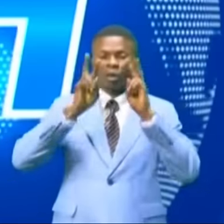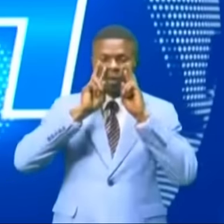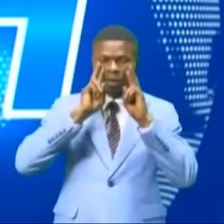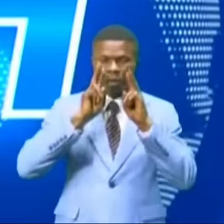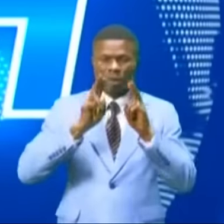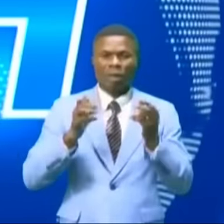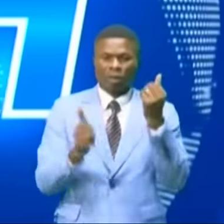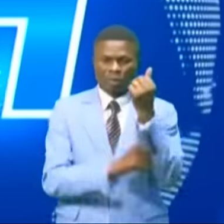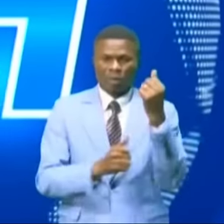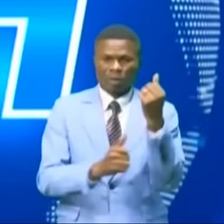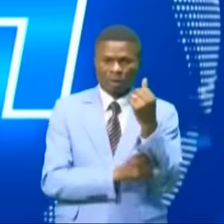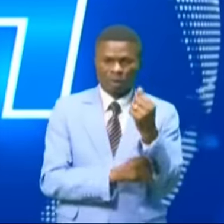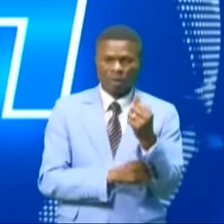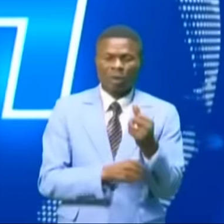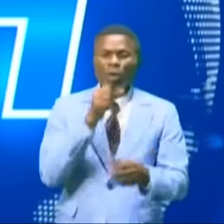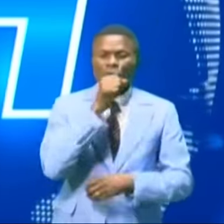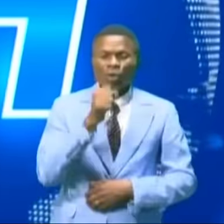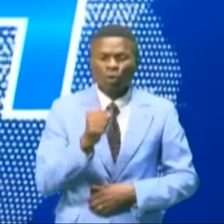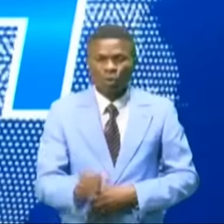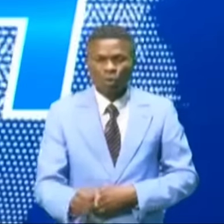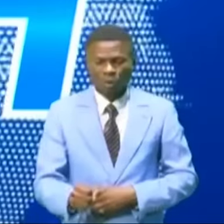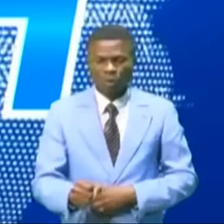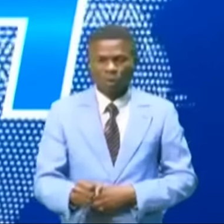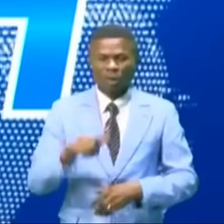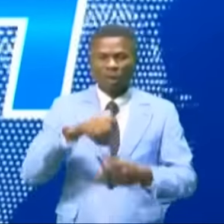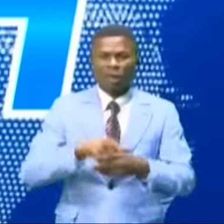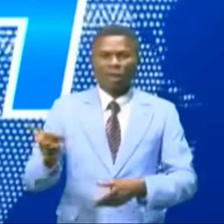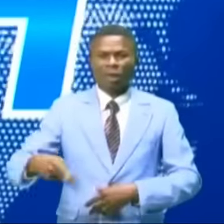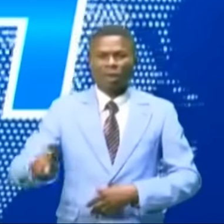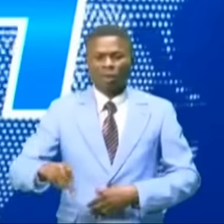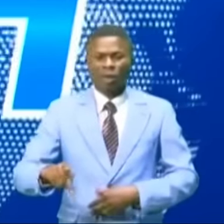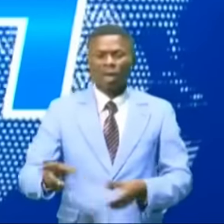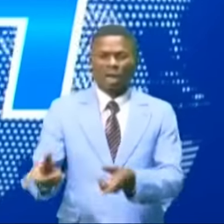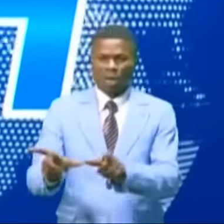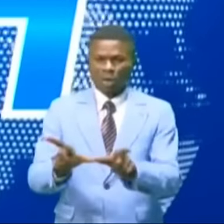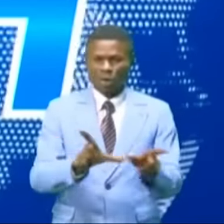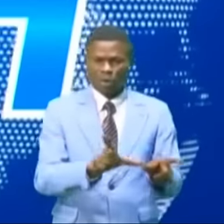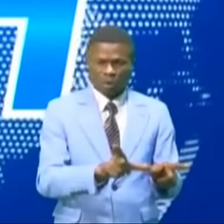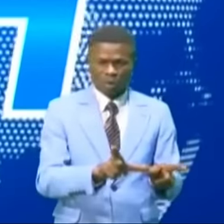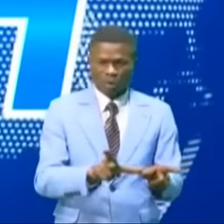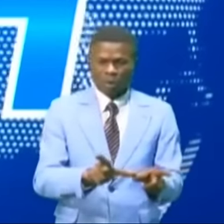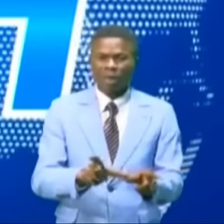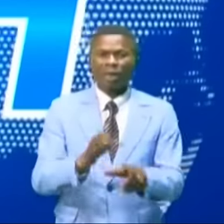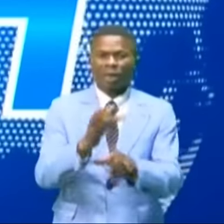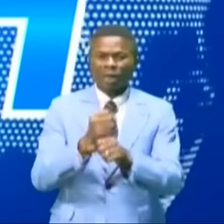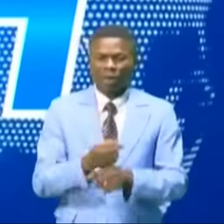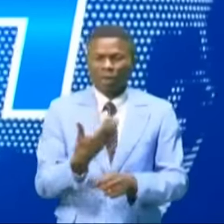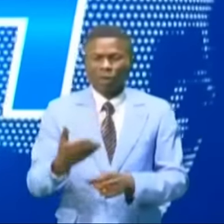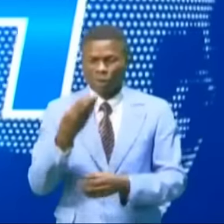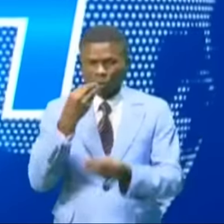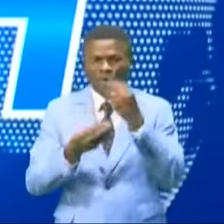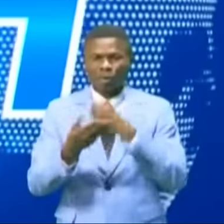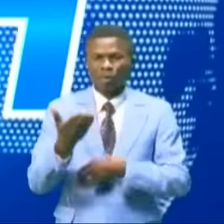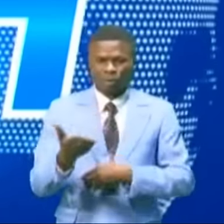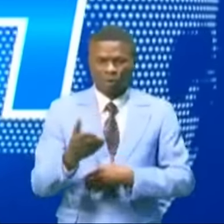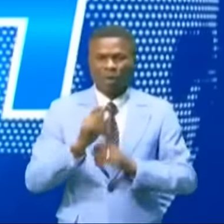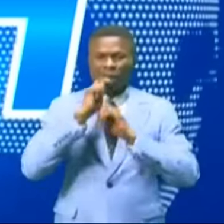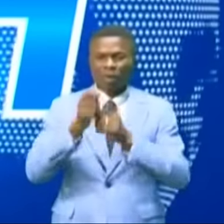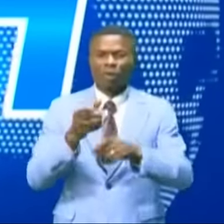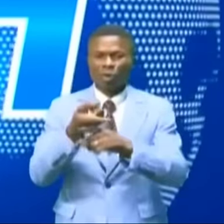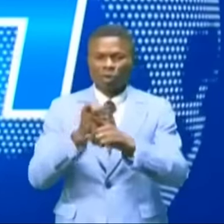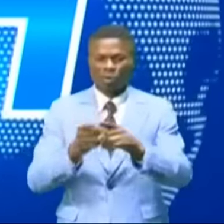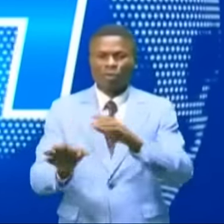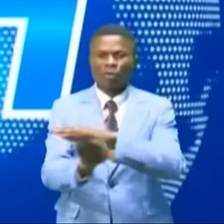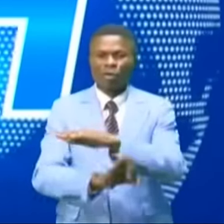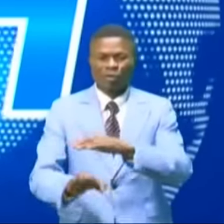Les personnes des troisième âge et délicatées dans la province du Lualaba ont reçu des vivres et non-vivres, dont de la fondation